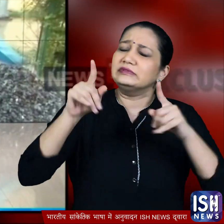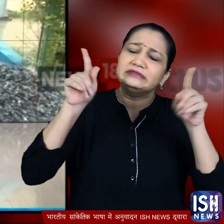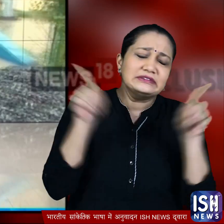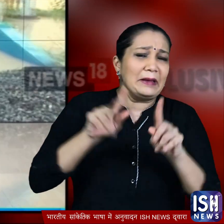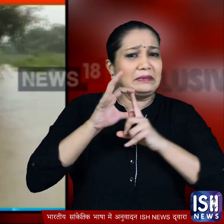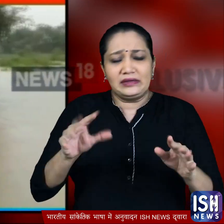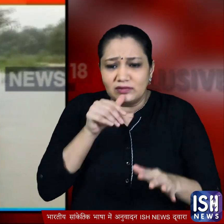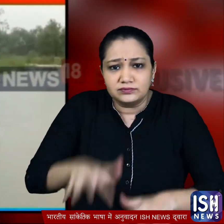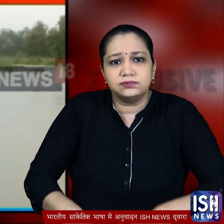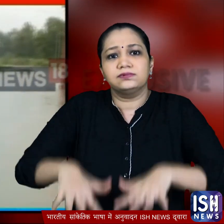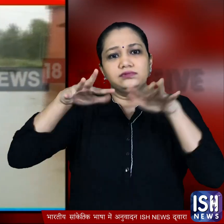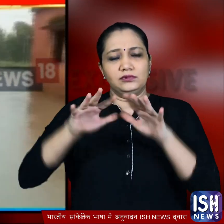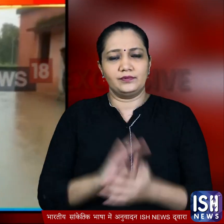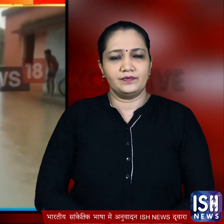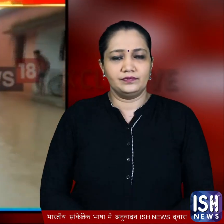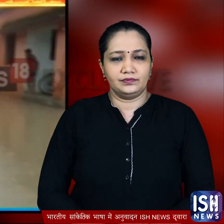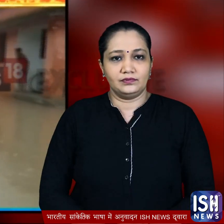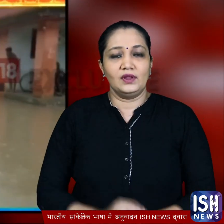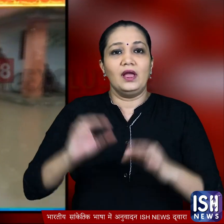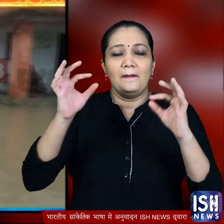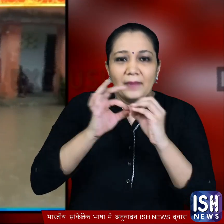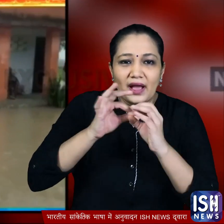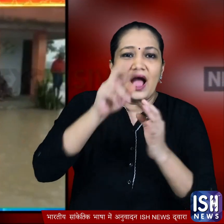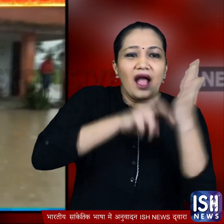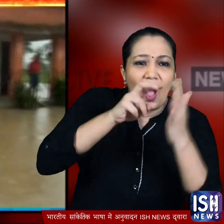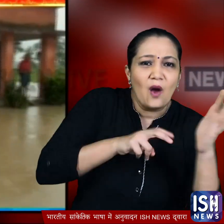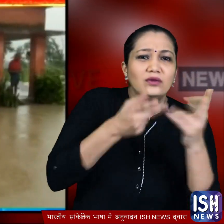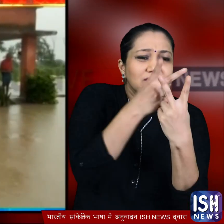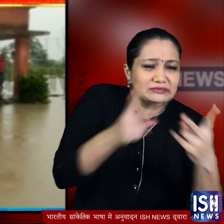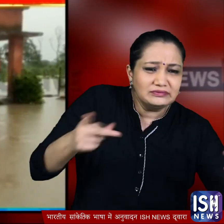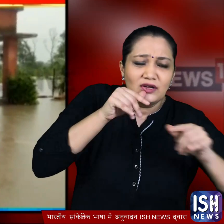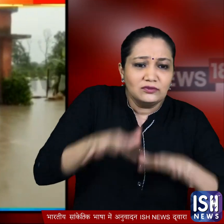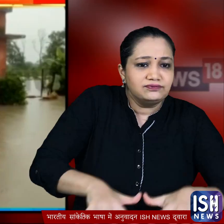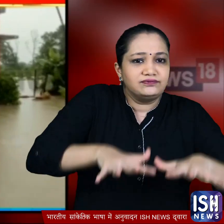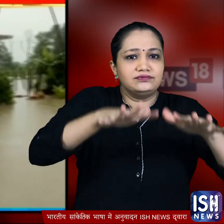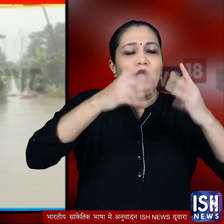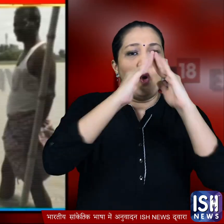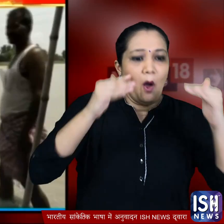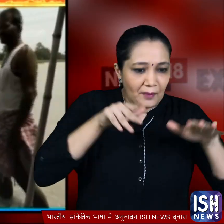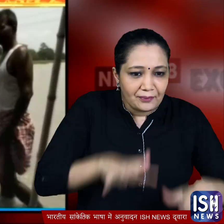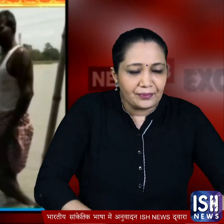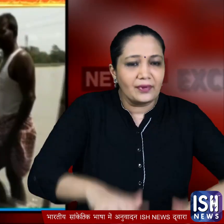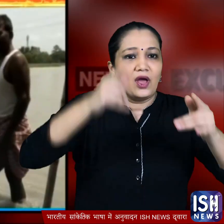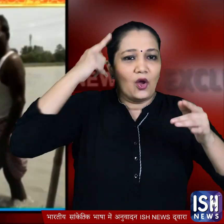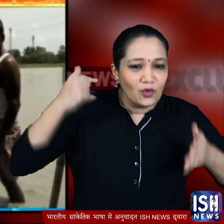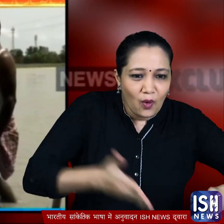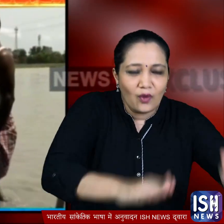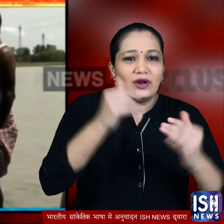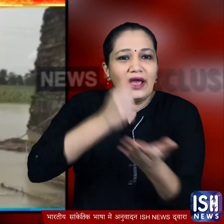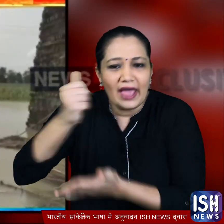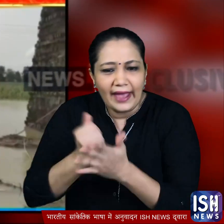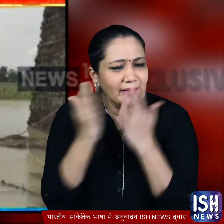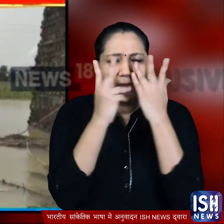लगी और उसका पानी बगहा के कई गांवों में ऐसा घुसा कि लोगों के घर डूब गए। क्या सड़क और क्या